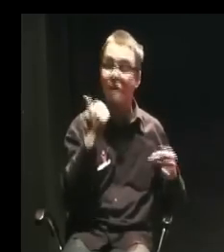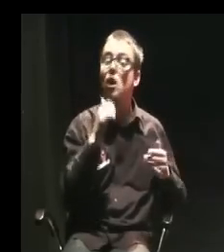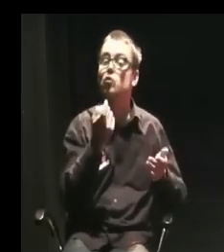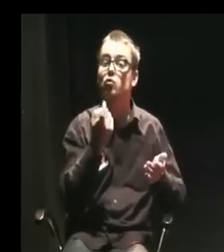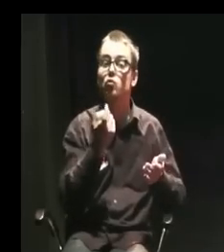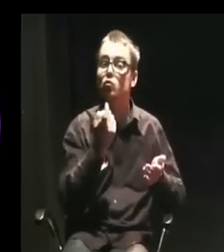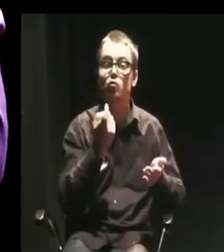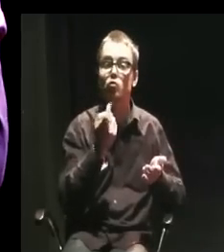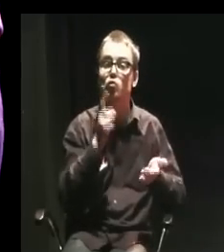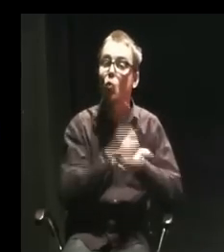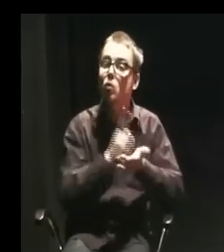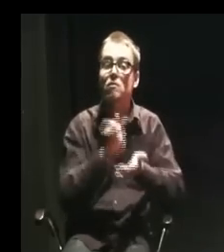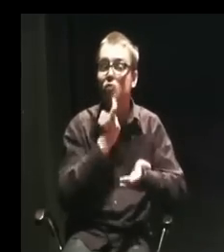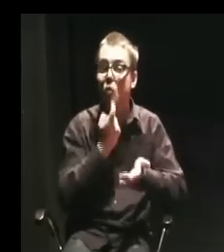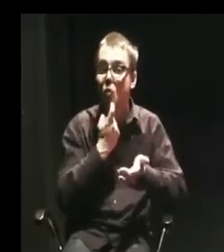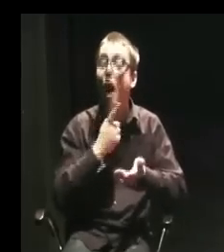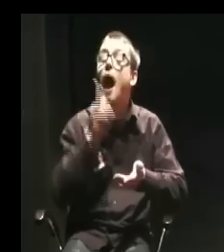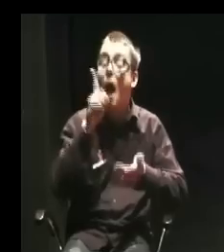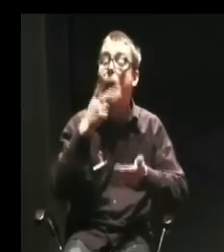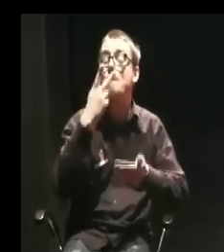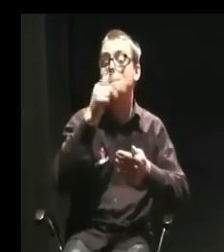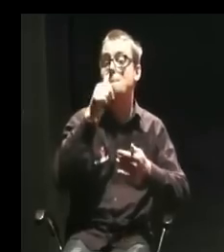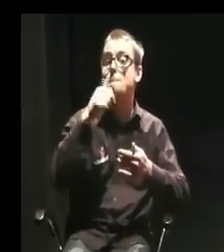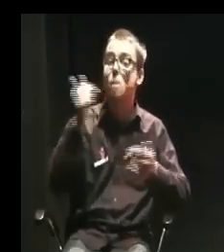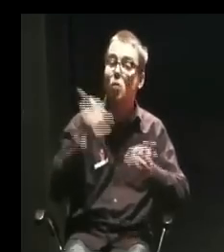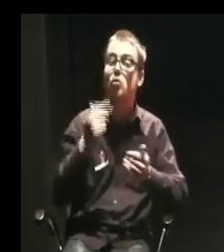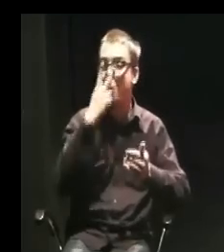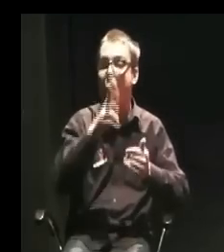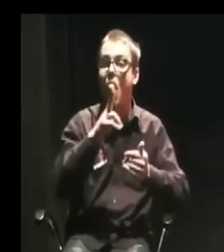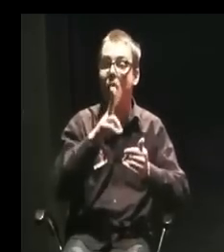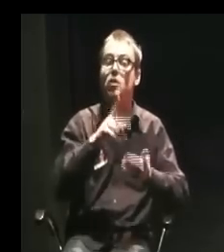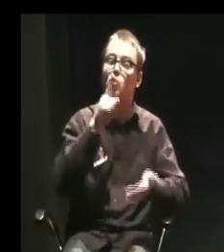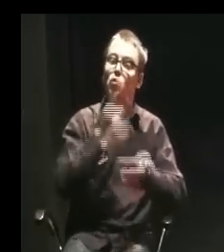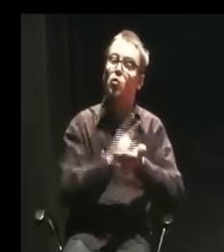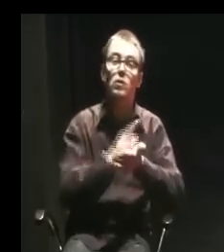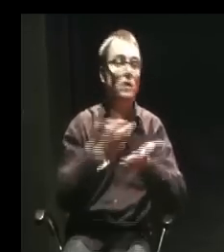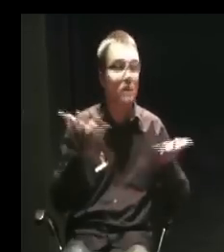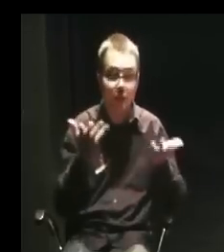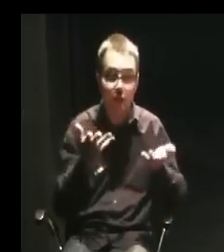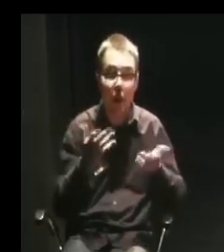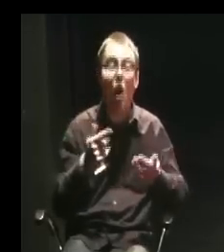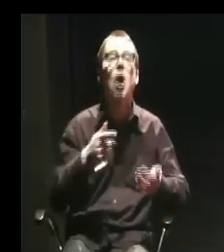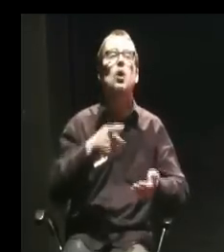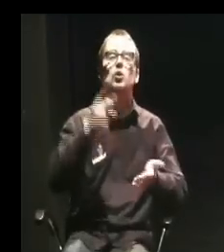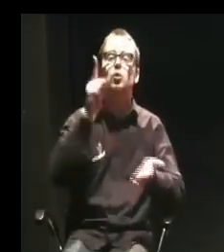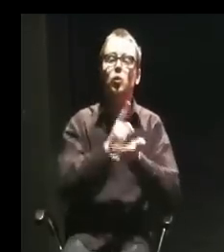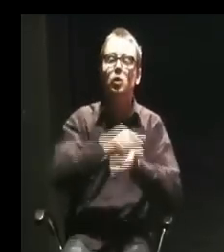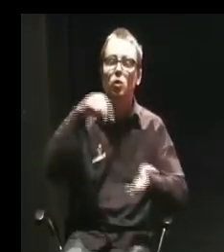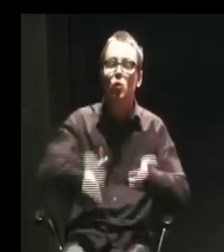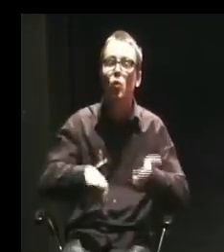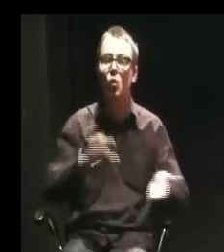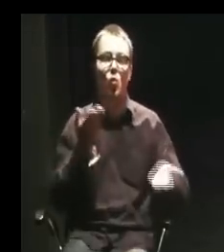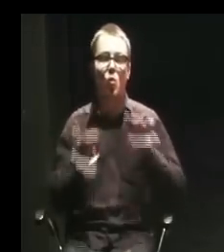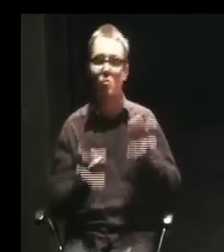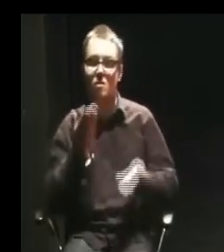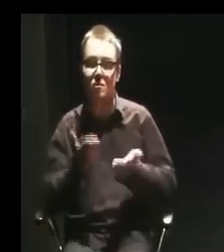Lublin. Miasto, które tworzymy my, mieszkańcy Lublina. Ty,